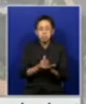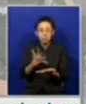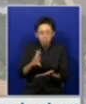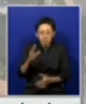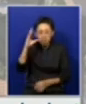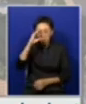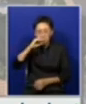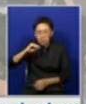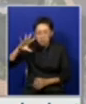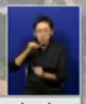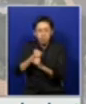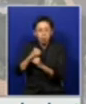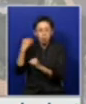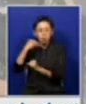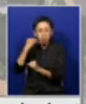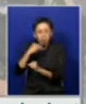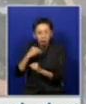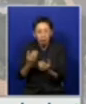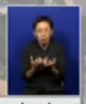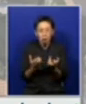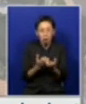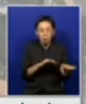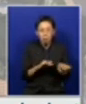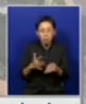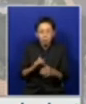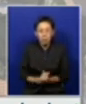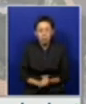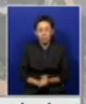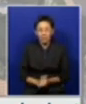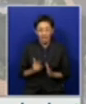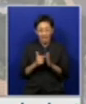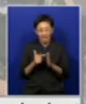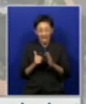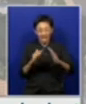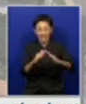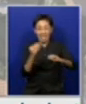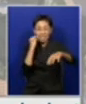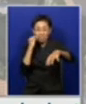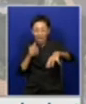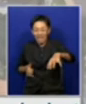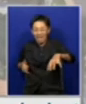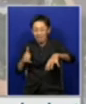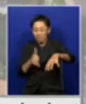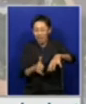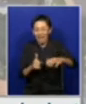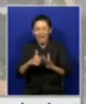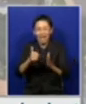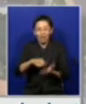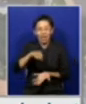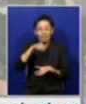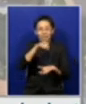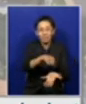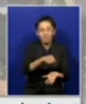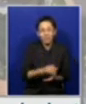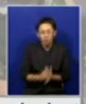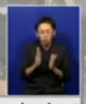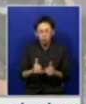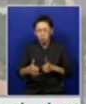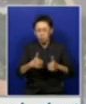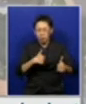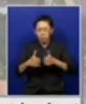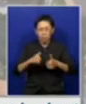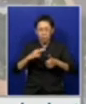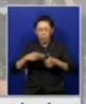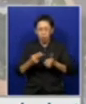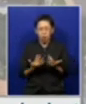ะครับขาดแคลนเครื่องมือไปส่งยาถึงบ้านนะครับคือตรวจที่สถานีอนามัยเราไม่ต้องการให้คนไข้มารอนาน